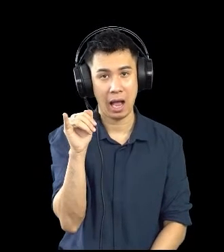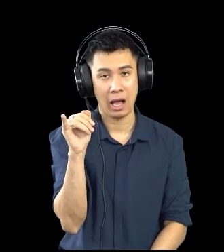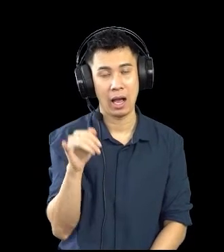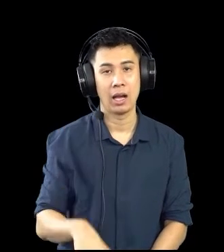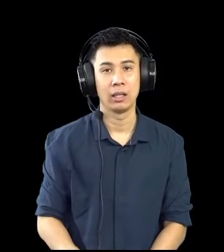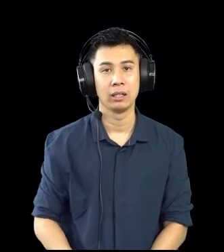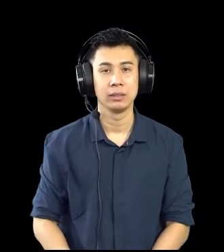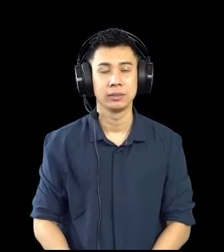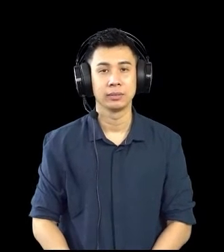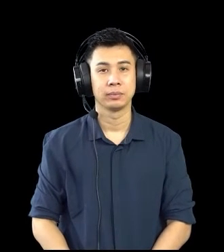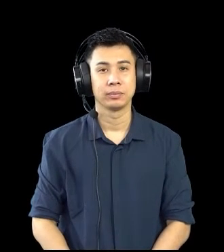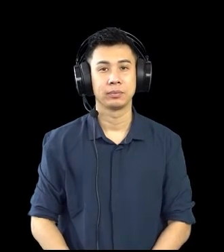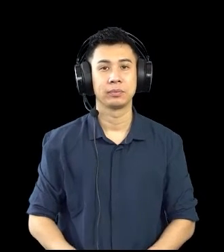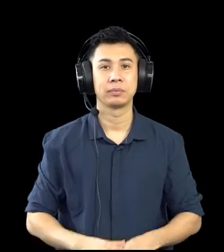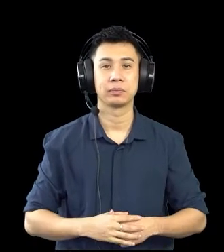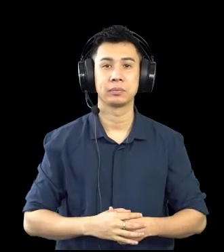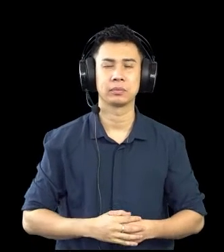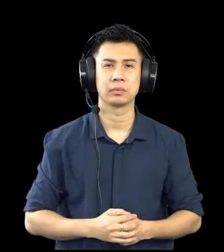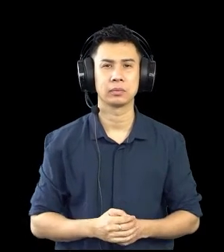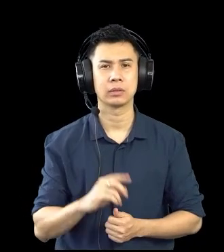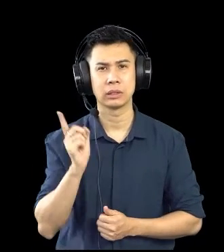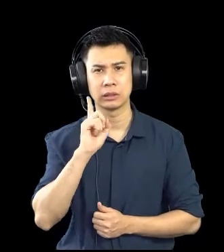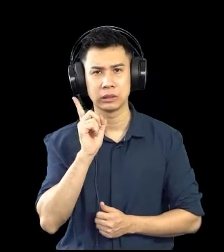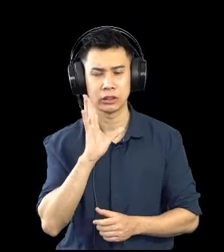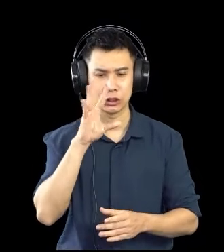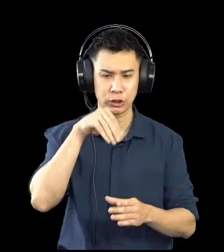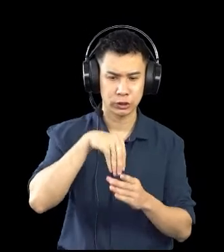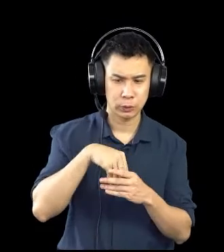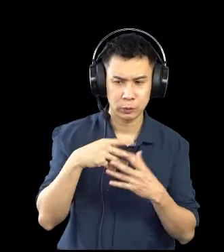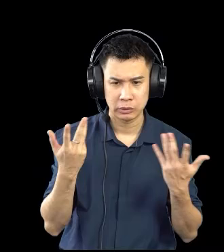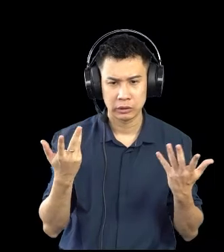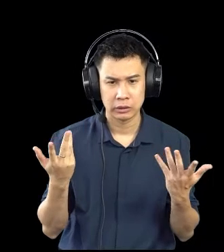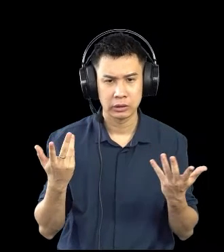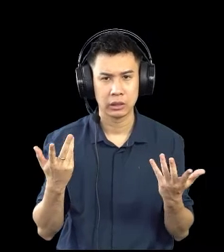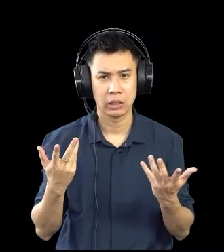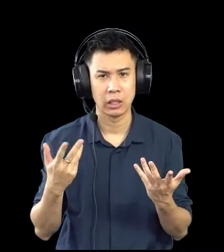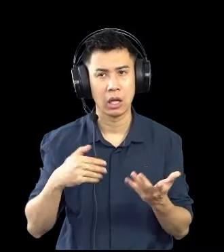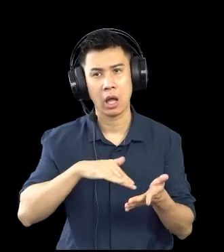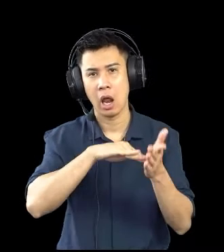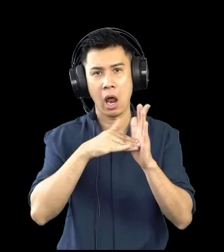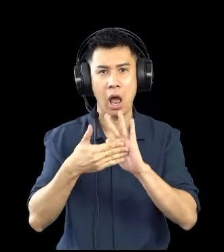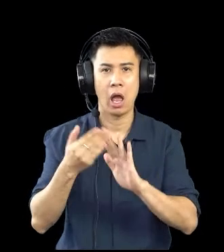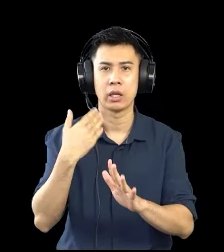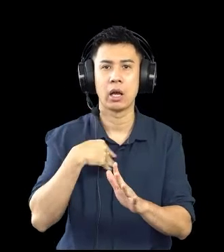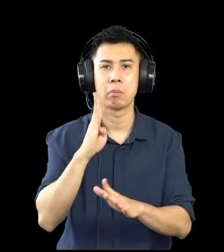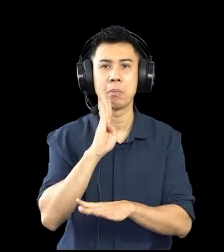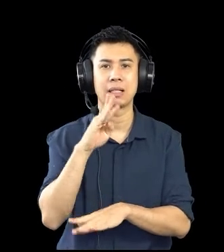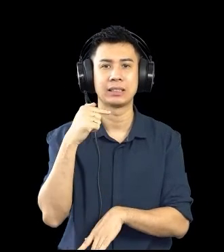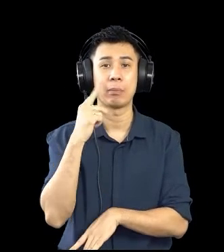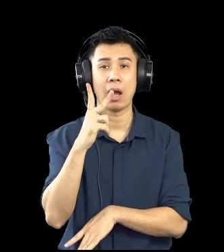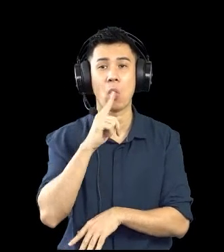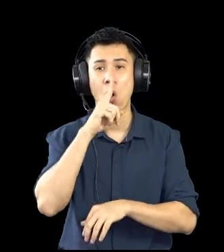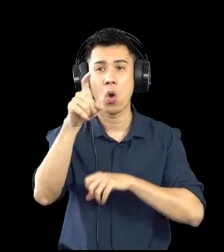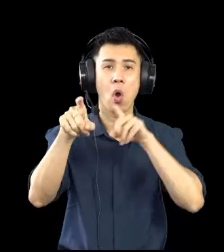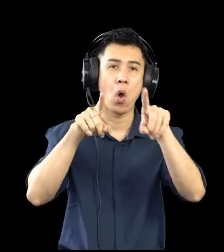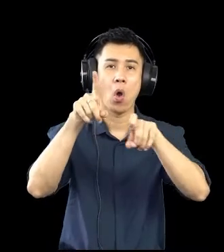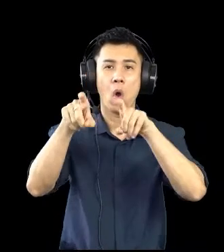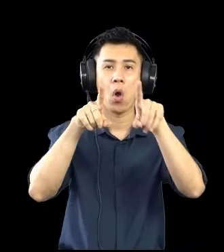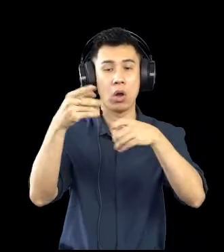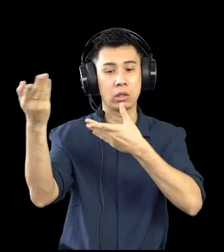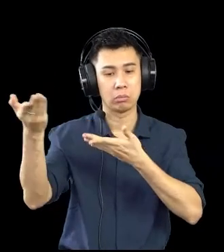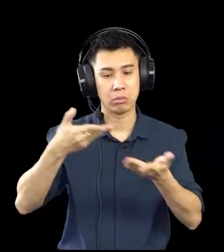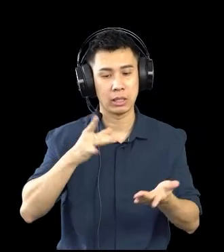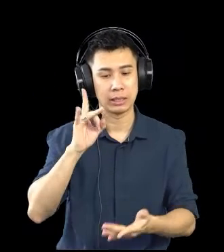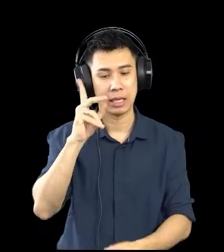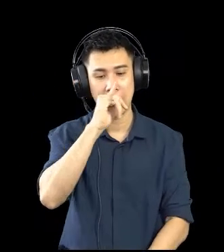có, tại vì là mình cũng sẽ có một cái sắp xếp để các anh chị đều có thể lần lượt đặt câu hỏi cho các bạn ạ. Thì em xin mời bạn Hà